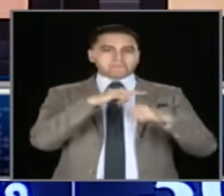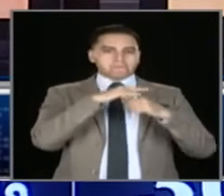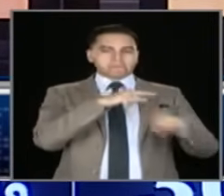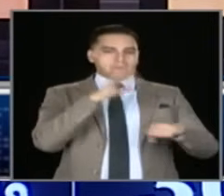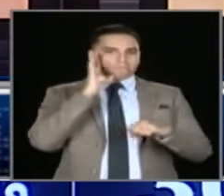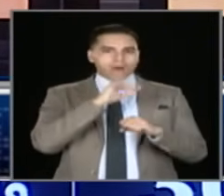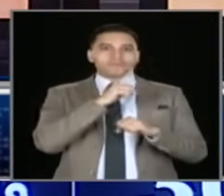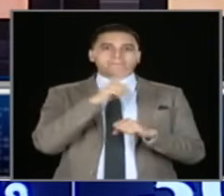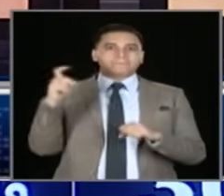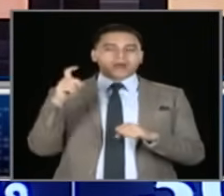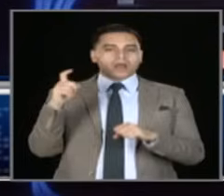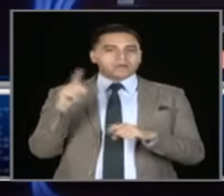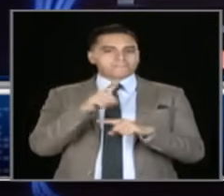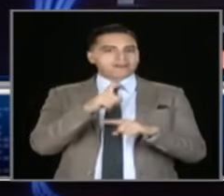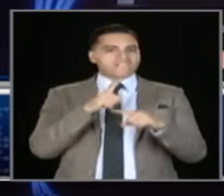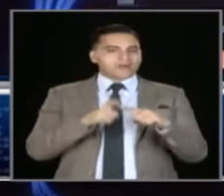انضم لسلاح الطيران